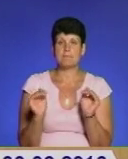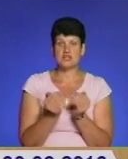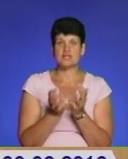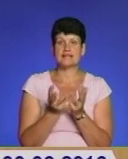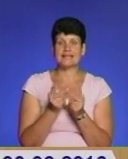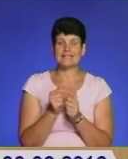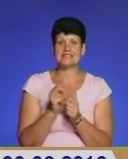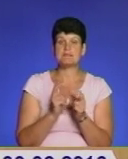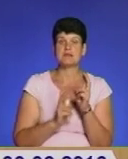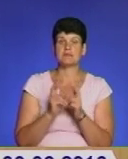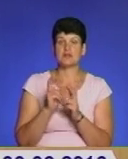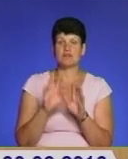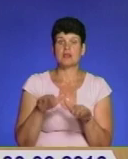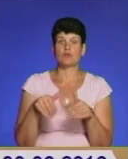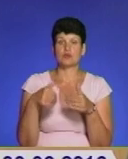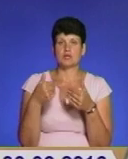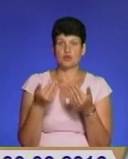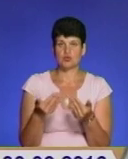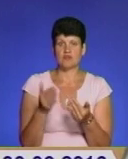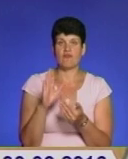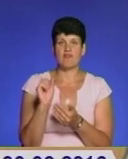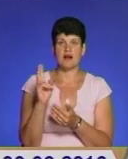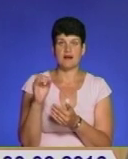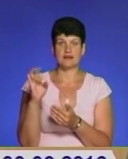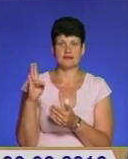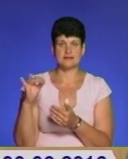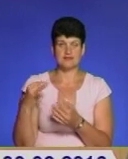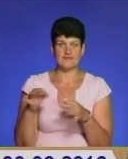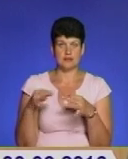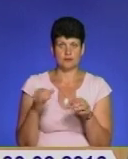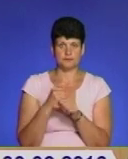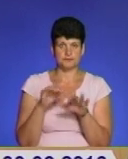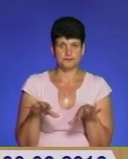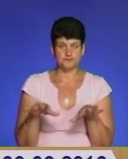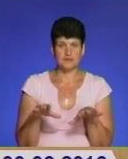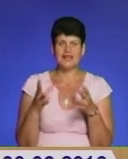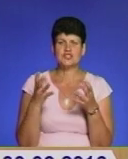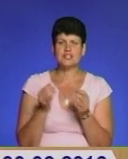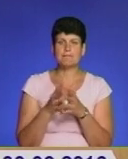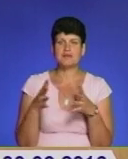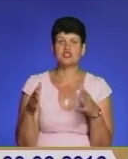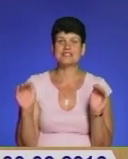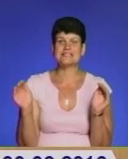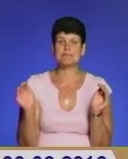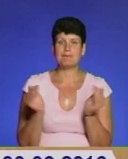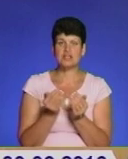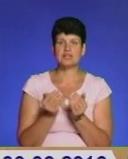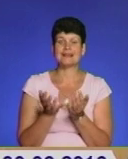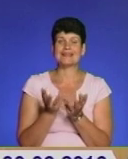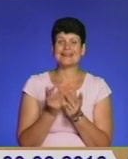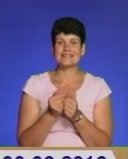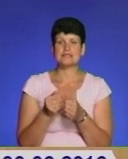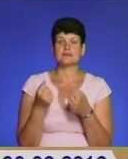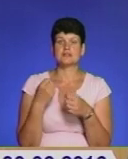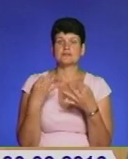кількість підприємств, які подають вакансії. І ще більше зменшилася кількість вакансій.